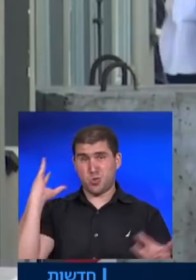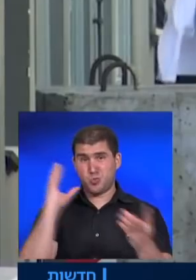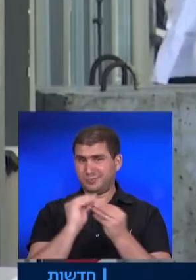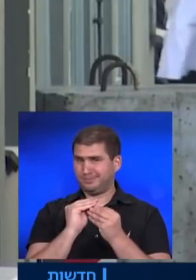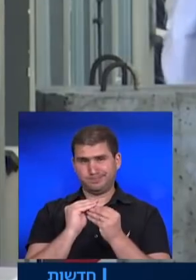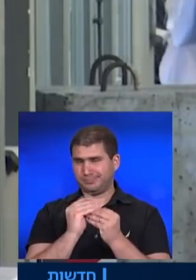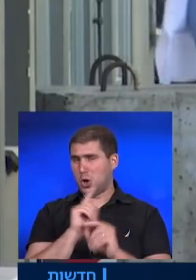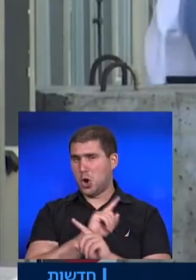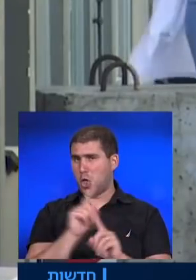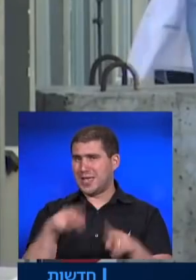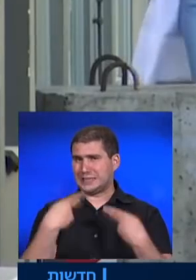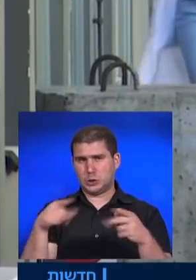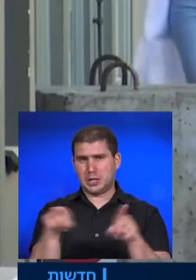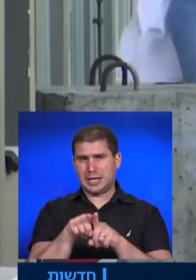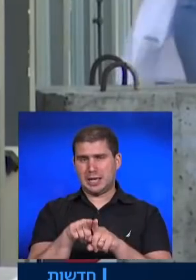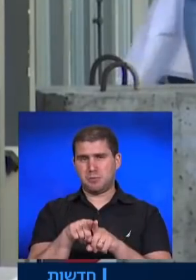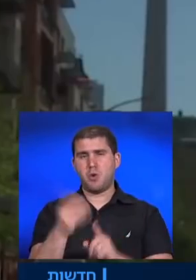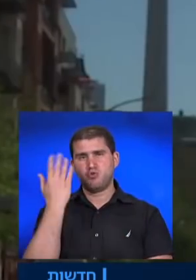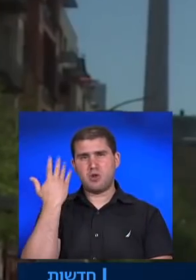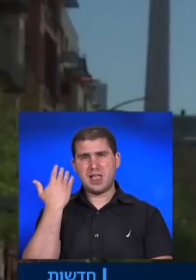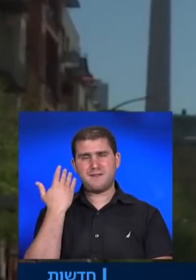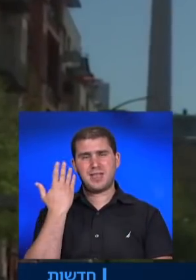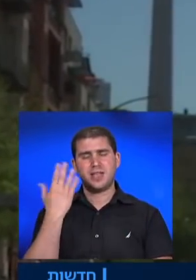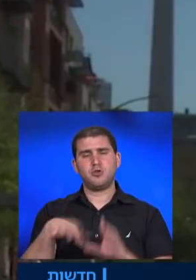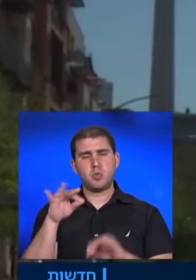יחזרו למסלולם לפני שימצא חיסון לנגיף.